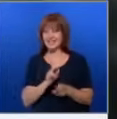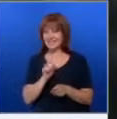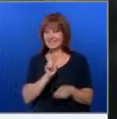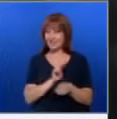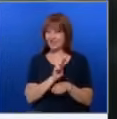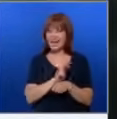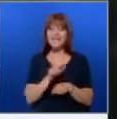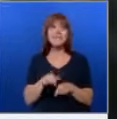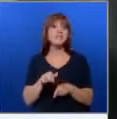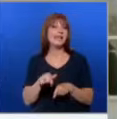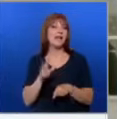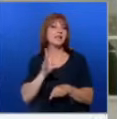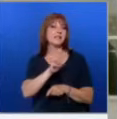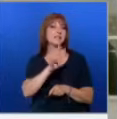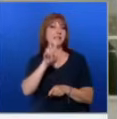а 32.